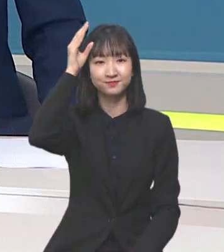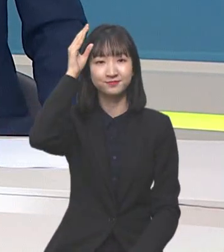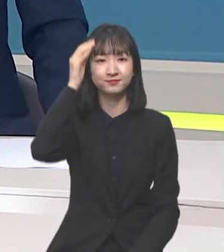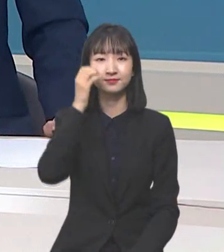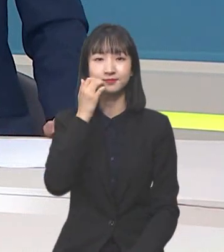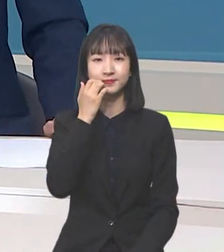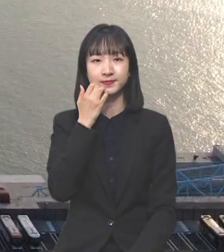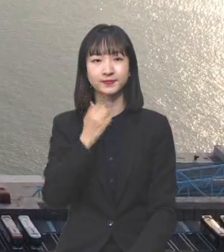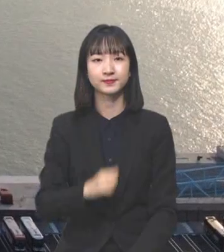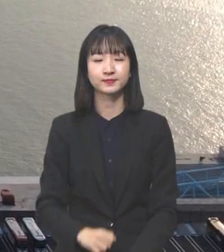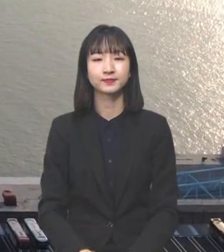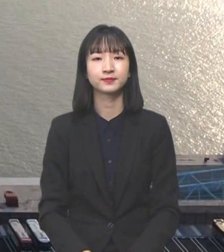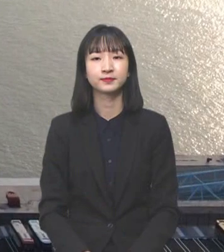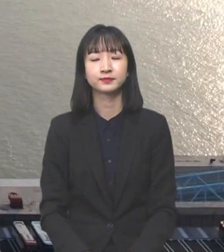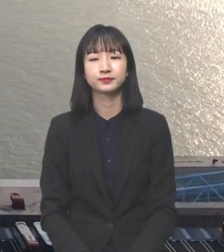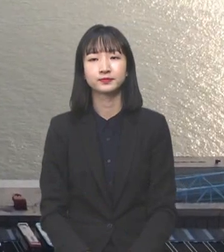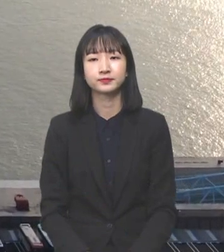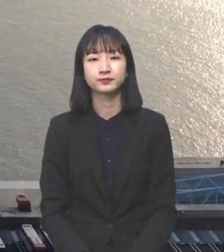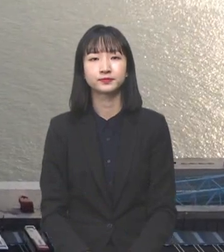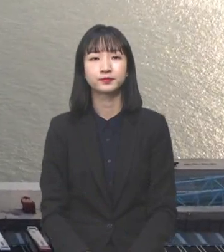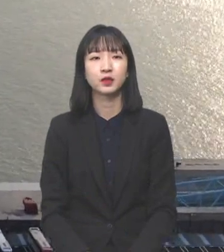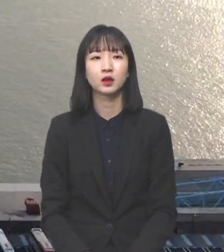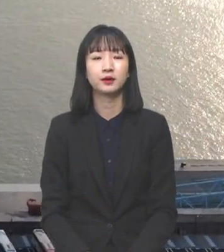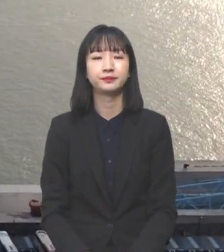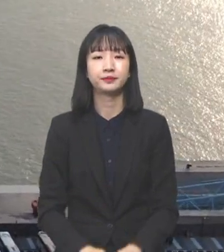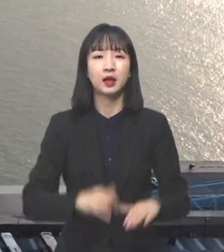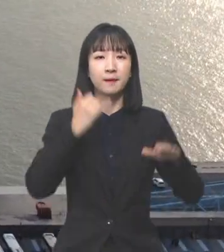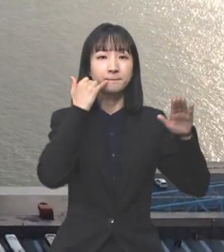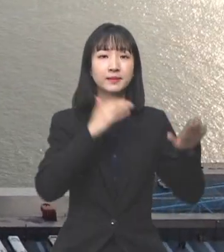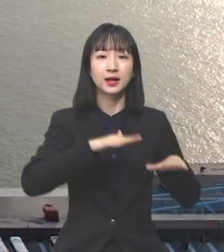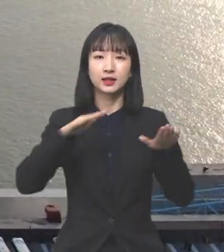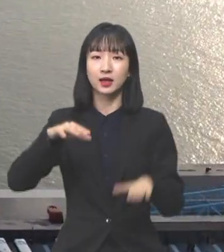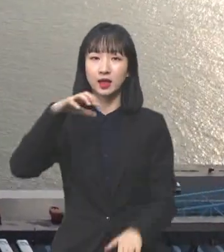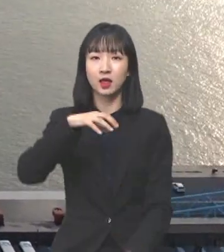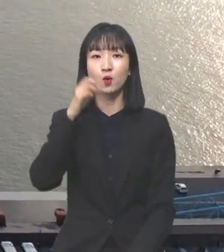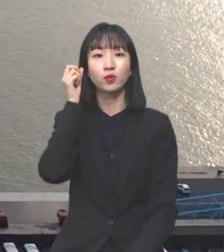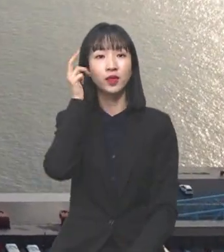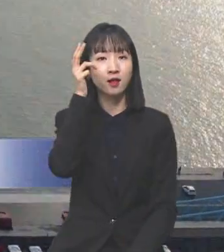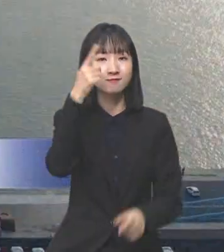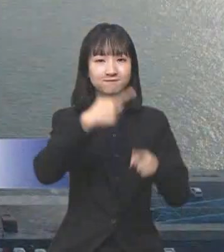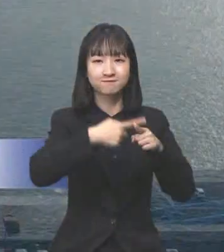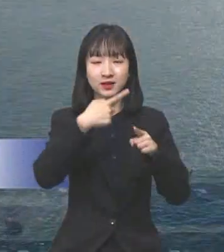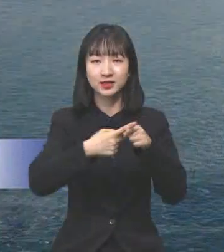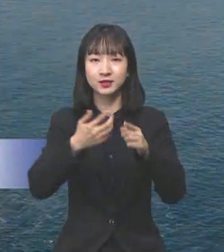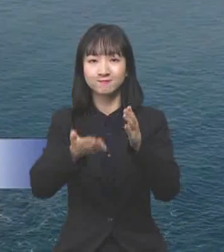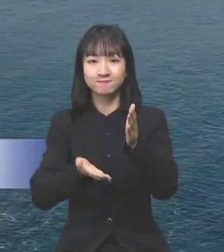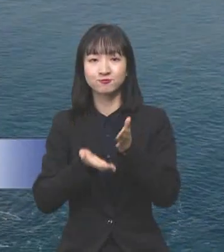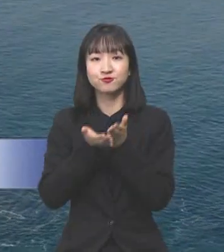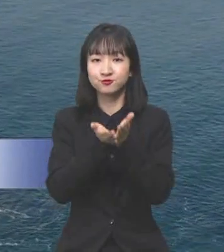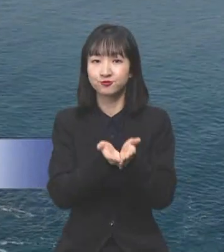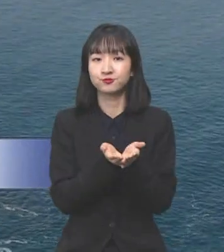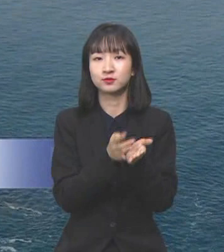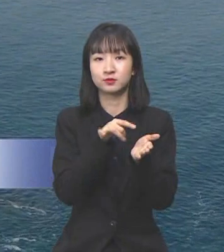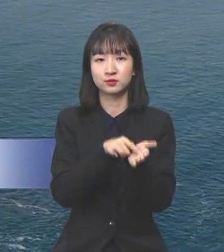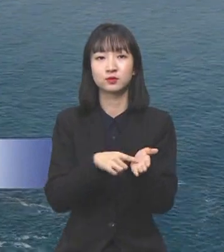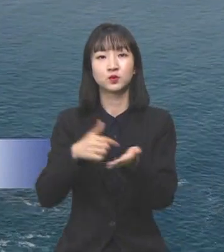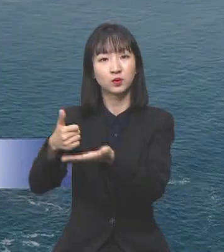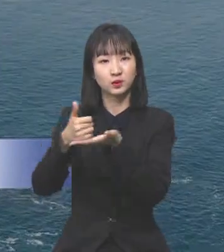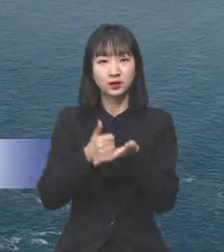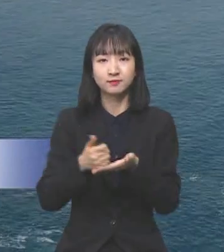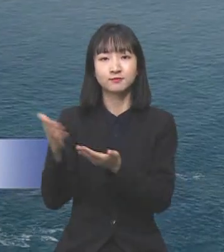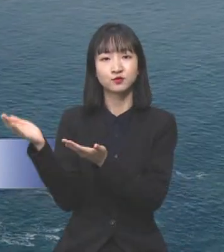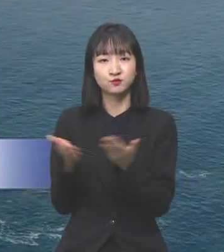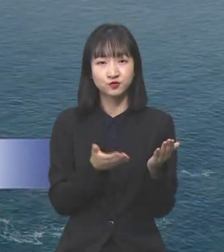입니다 바람이 호텔로 불리는 대형 그러죠 승객과 승무원 3000명을 데운